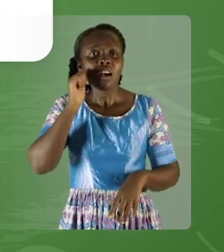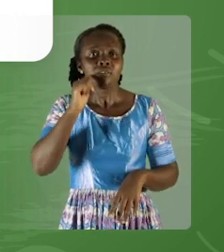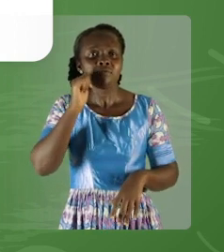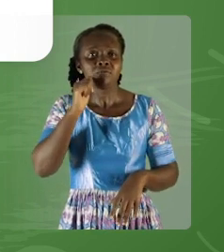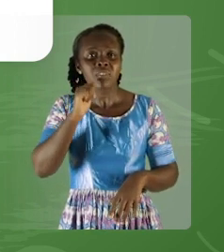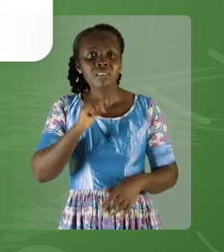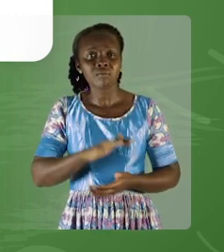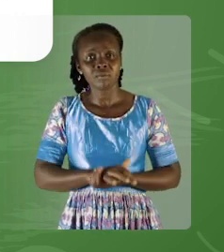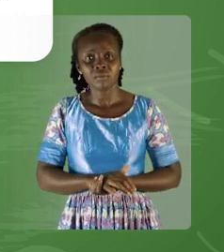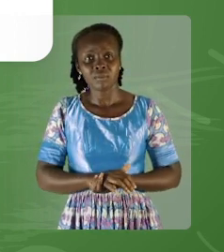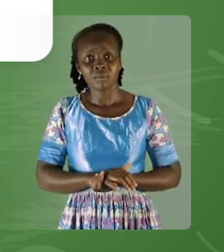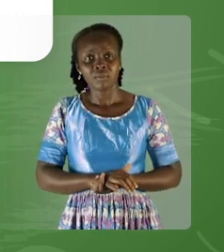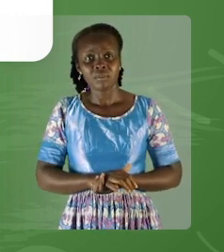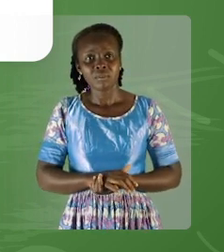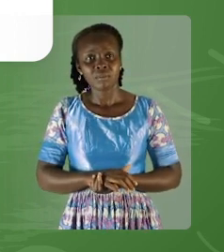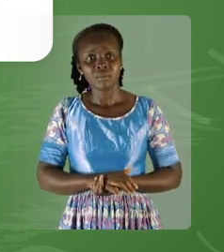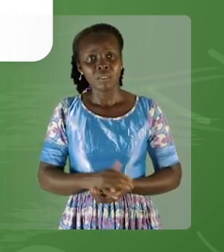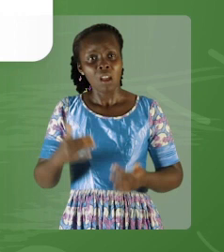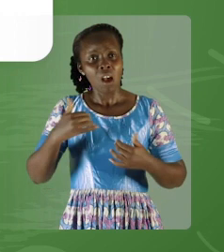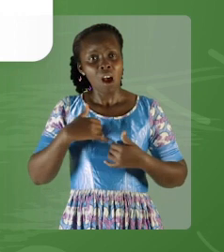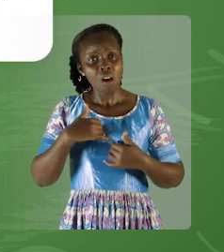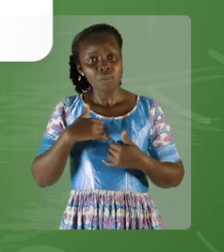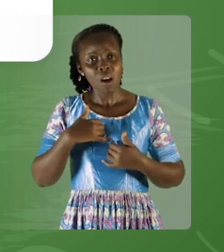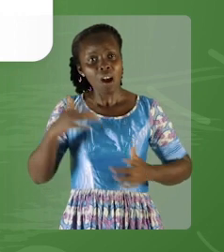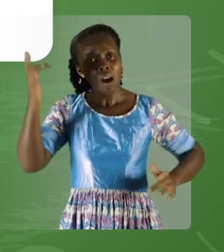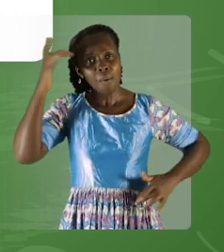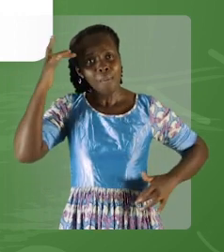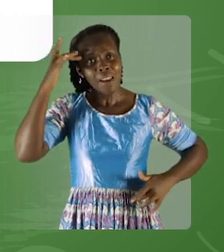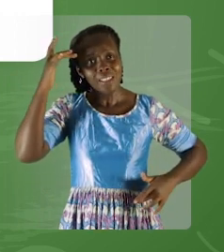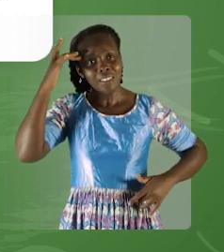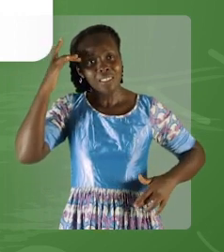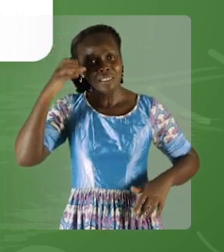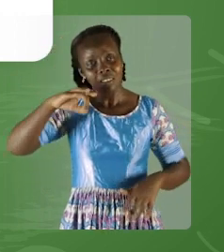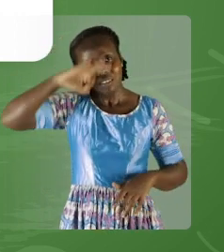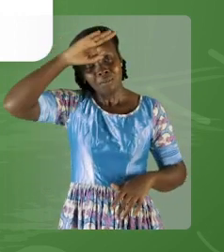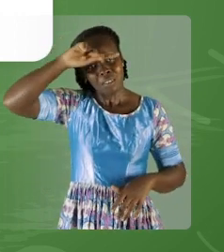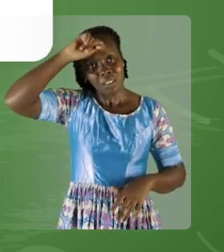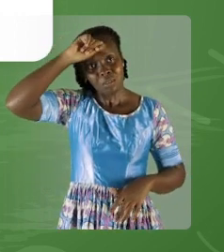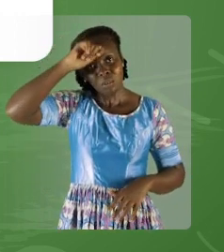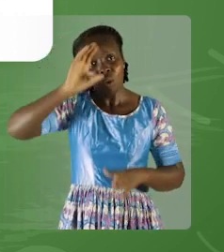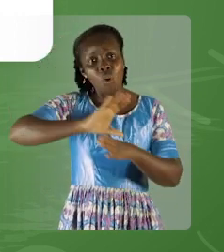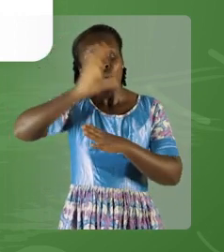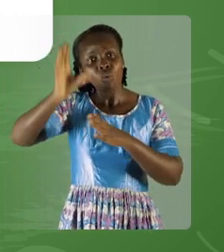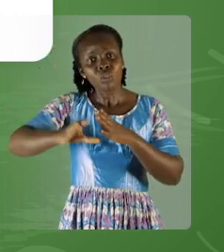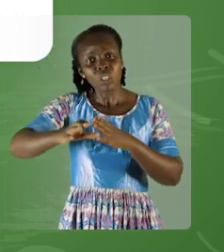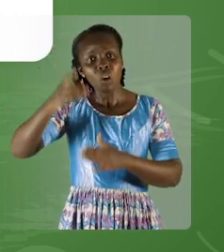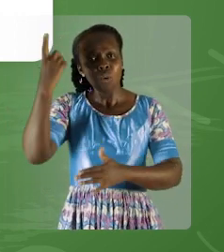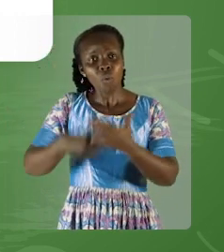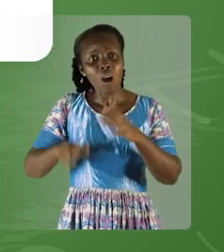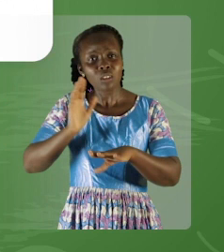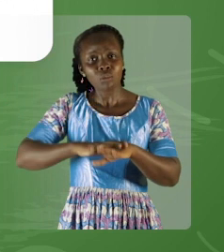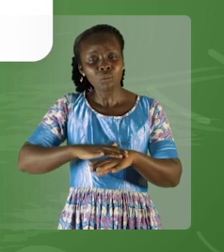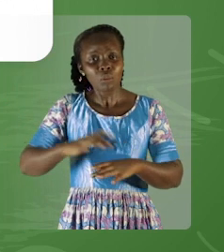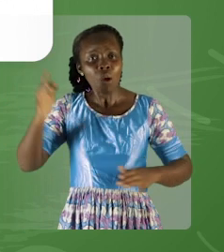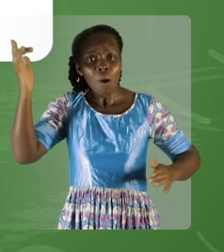conséquence des maladies endémiques ou bien de la fièvre typhoïde sur l'état de santé